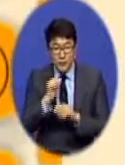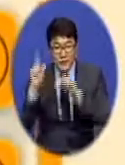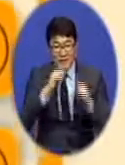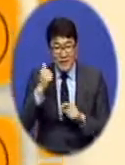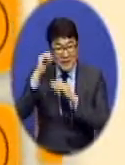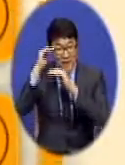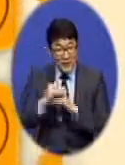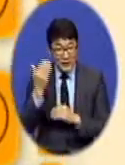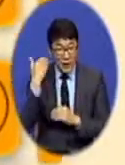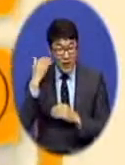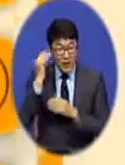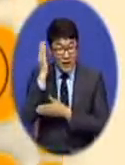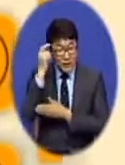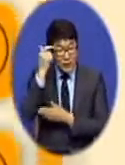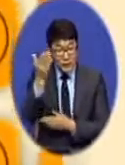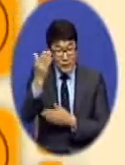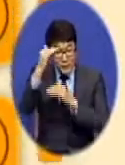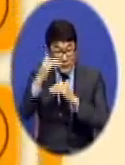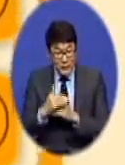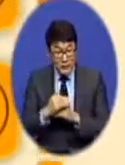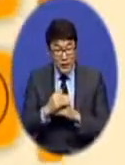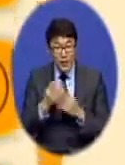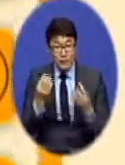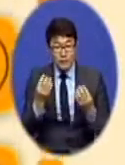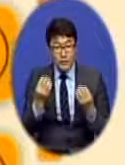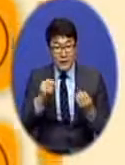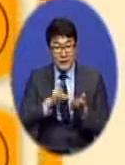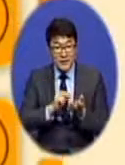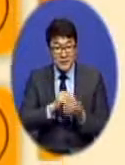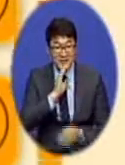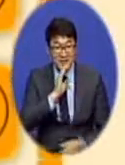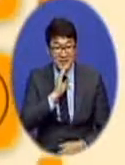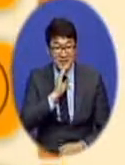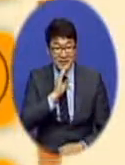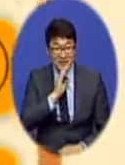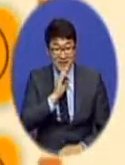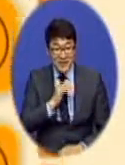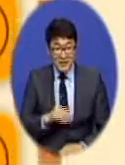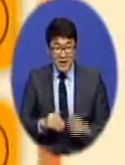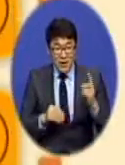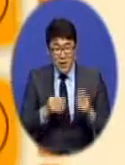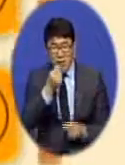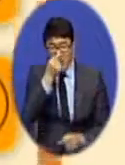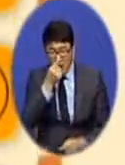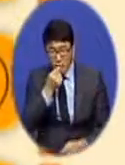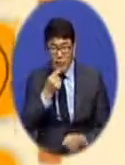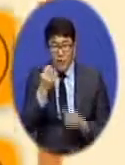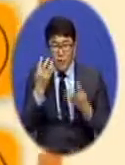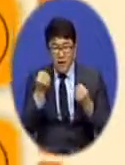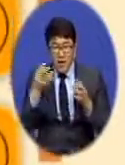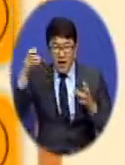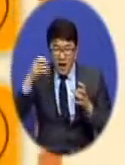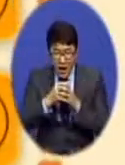예. 자, 지난주 시청자 퀴즈 정리해 보죠. 퀴즈. 네. 지난주에 수학 문제였어. 수학 문제. 네. 맥주, 소주, 고량주 이거 다 다 맞았어. 몇